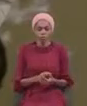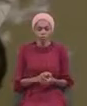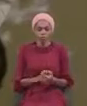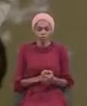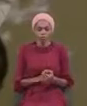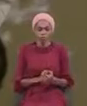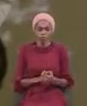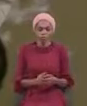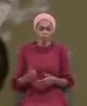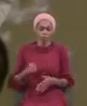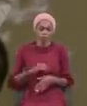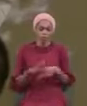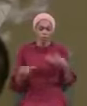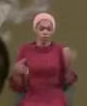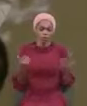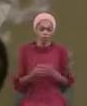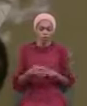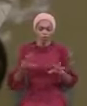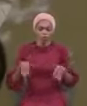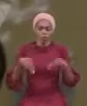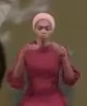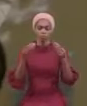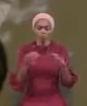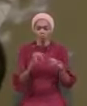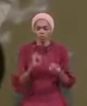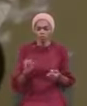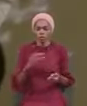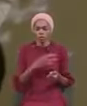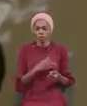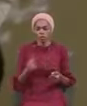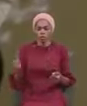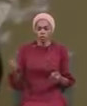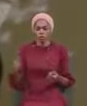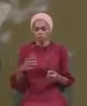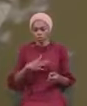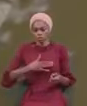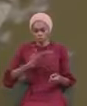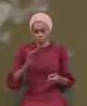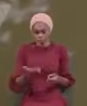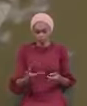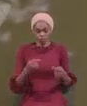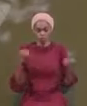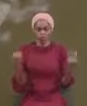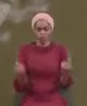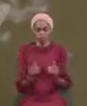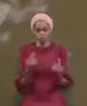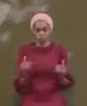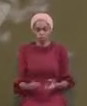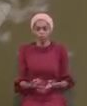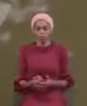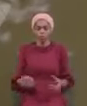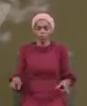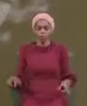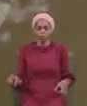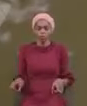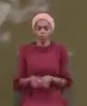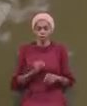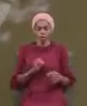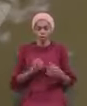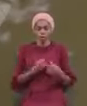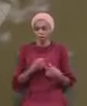offrandes et les le péch prés comme je l'ai dit Dieu